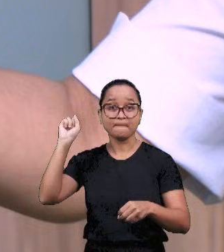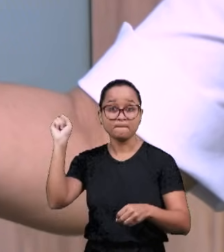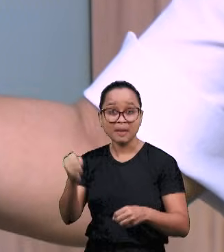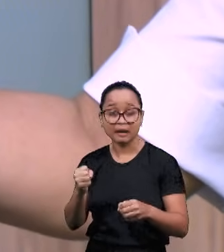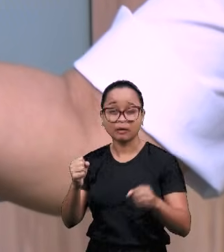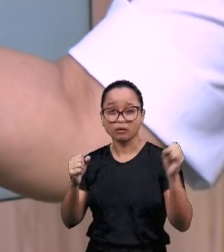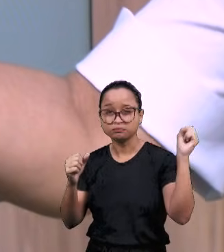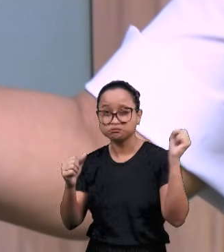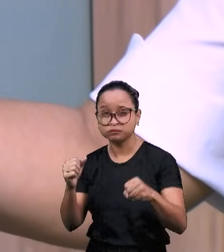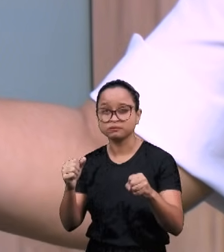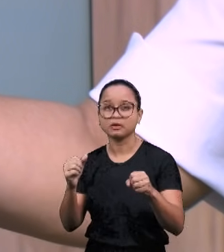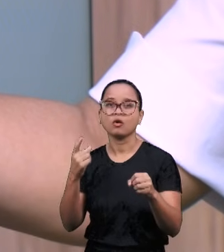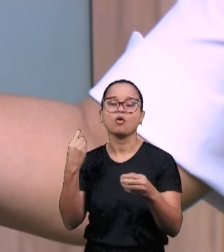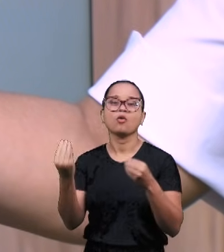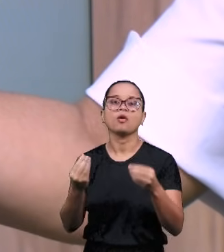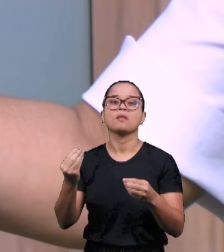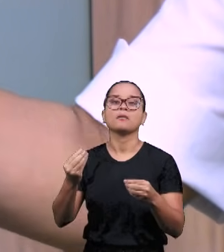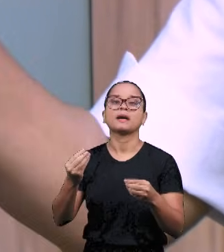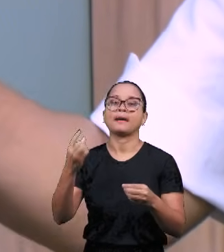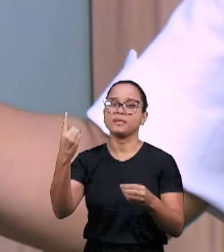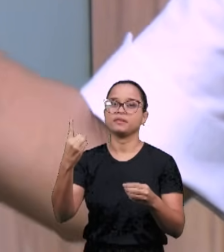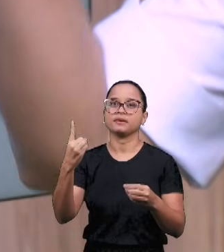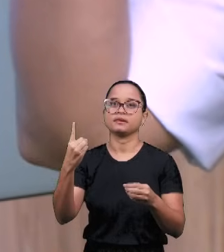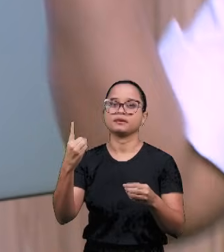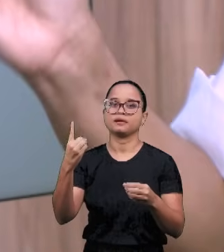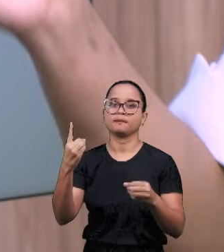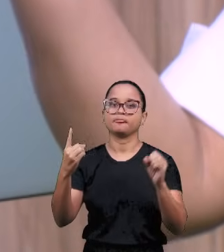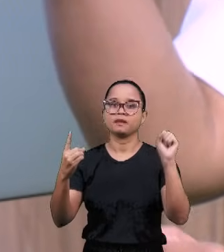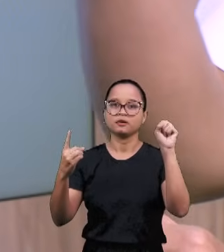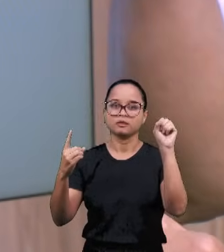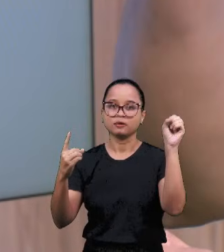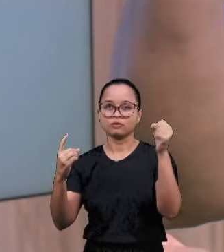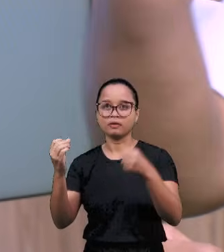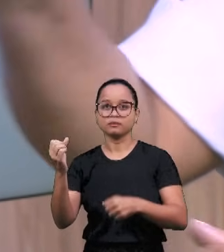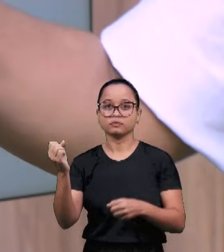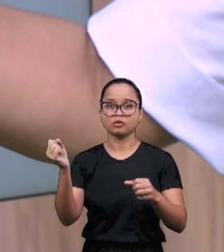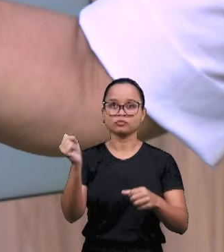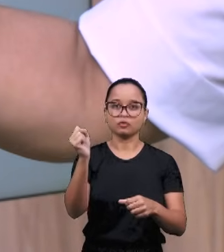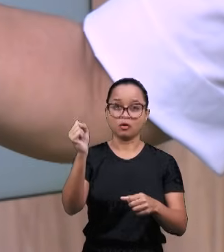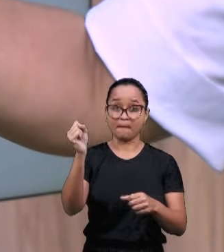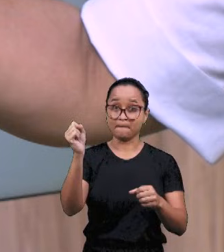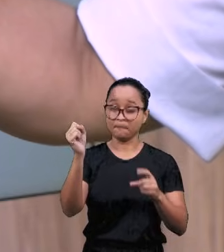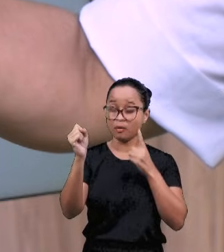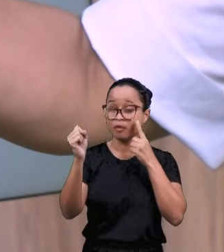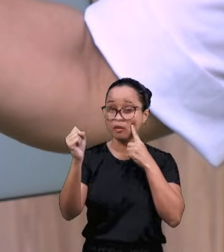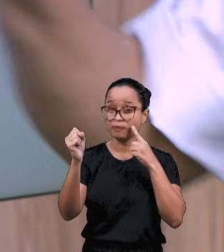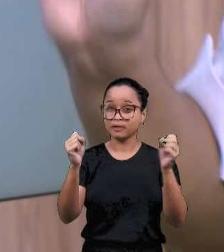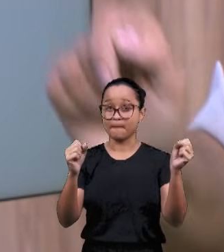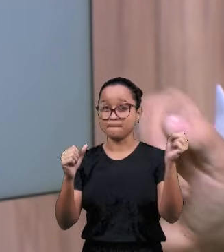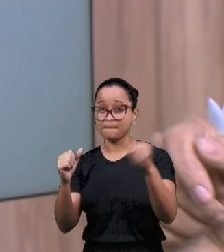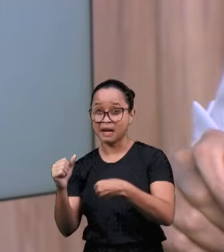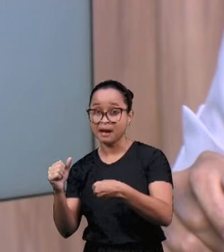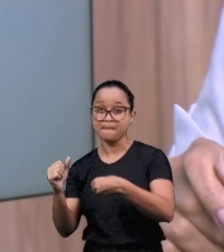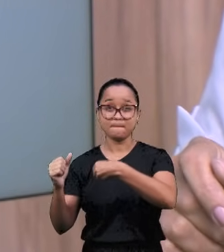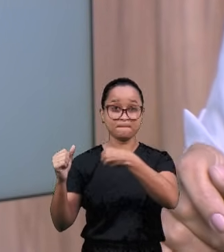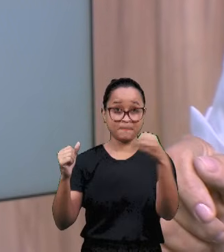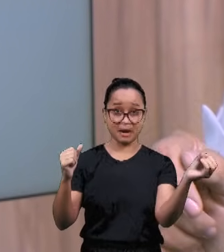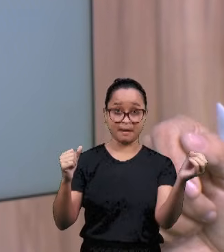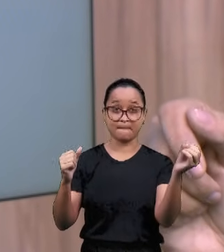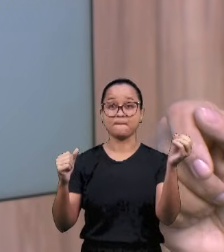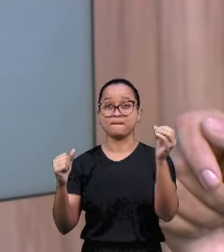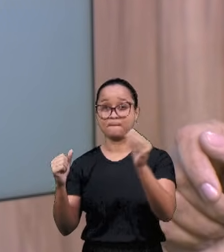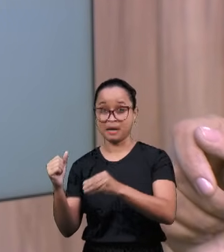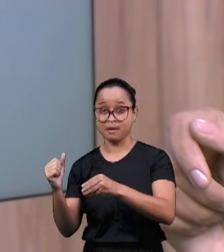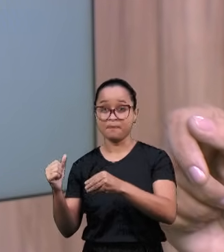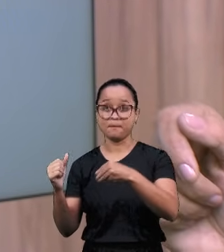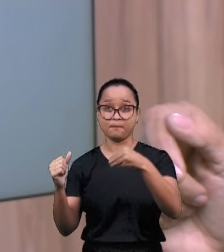main, c'est la première note. Et l'autre va être par-dessus elle, ça, plus léger. Je